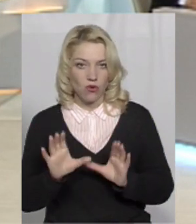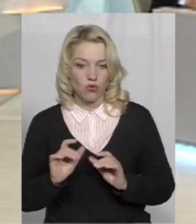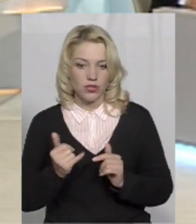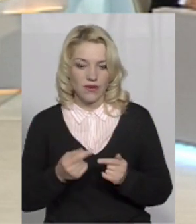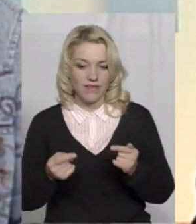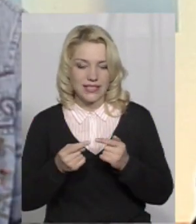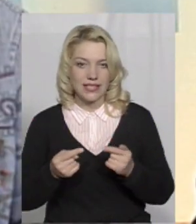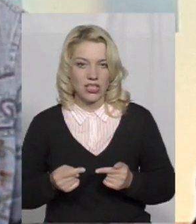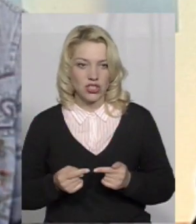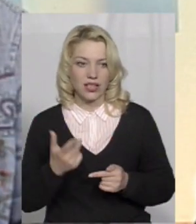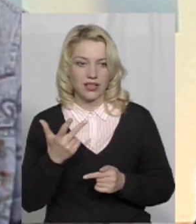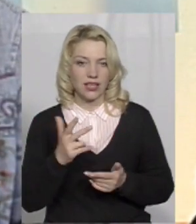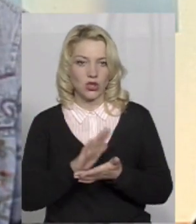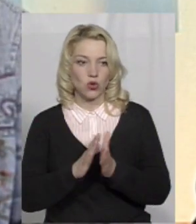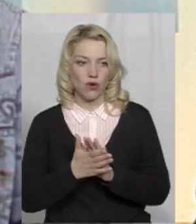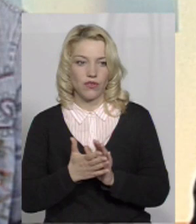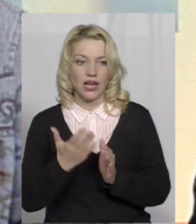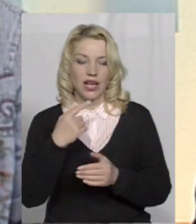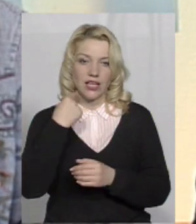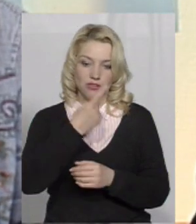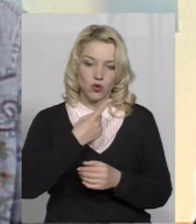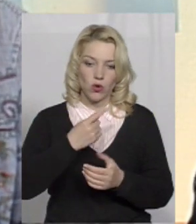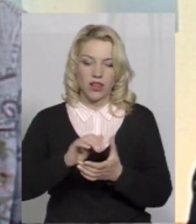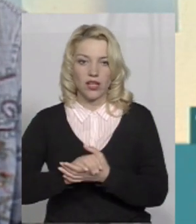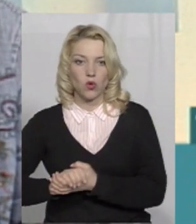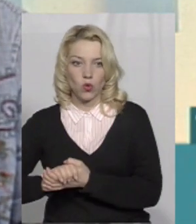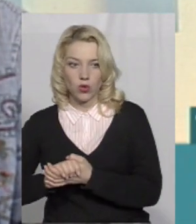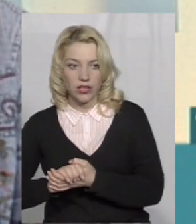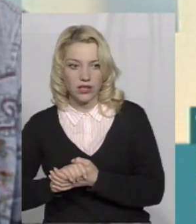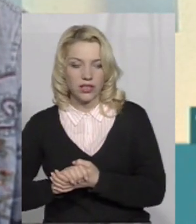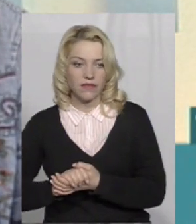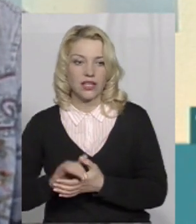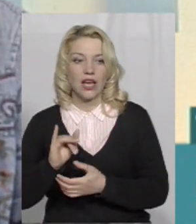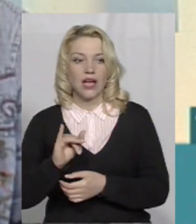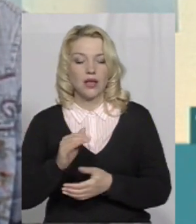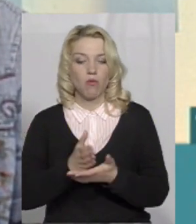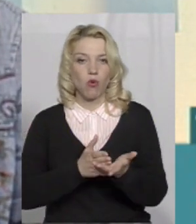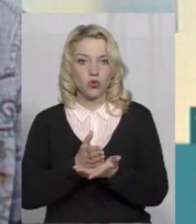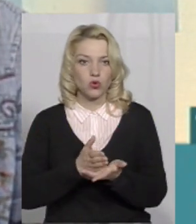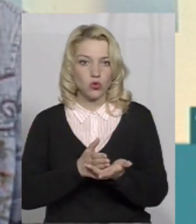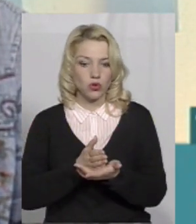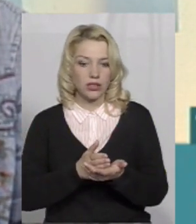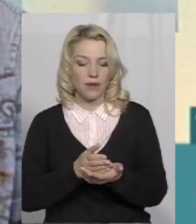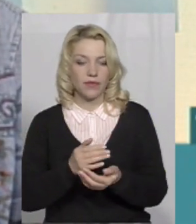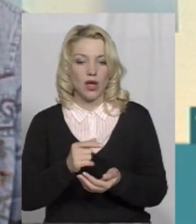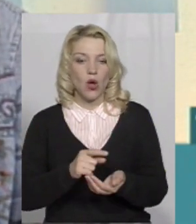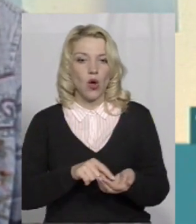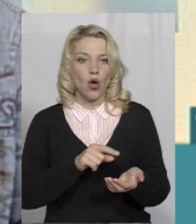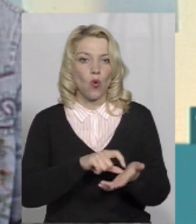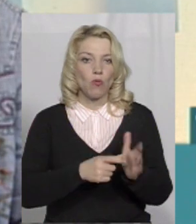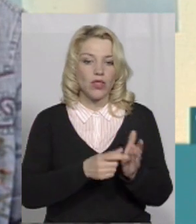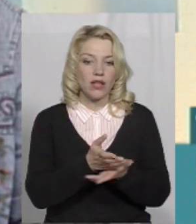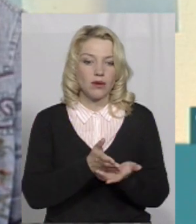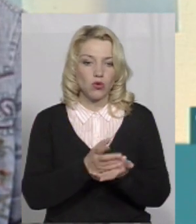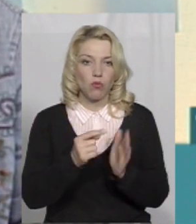визначає три договори. Є індивідуальні, там колективний договір і колективний споживач. Послуга, зараз комунальні послуги